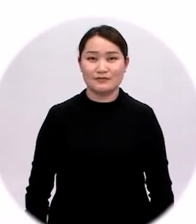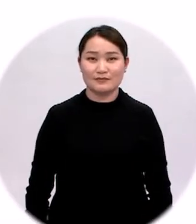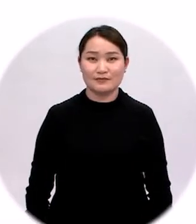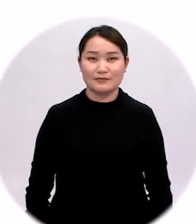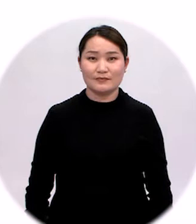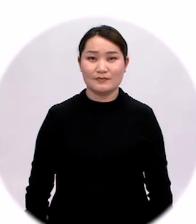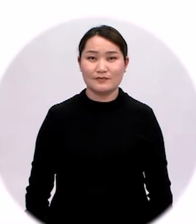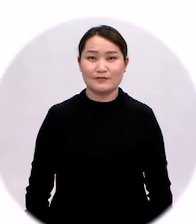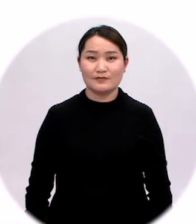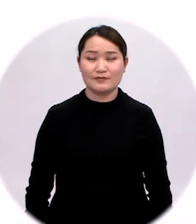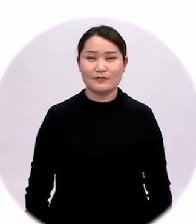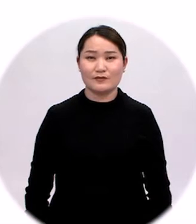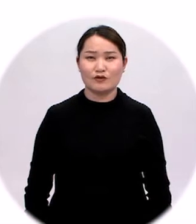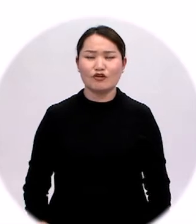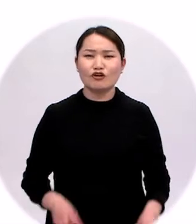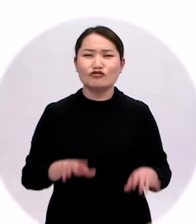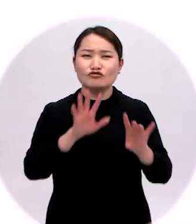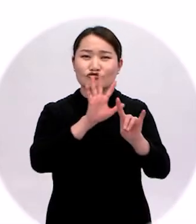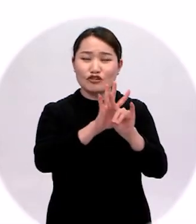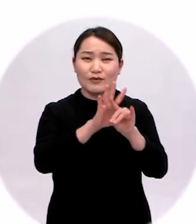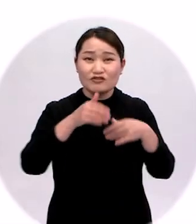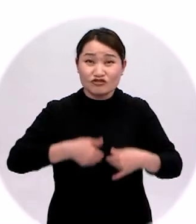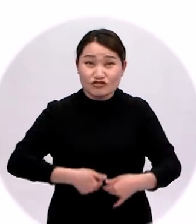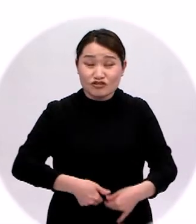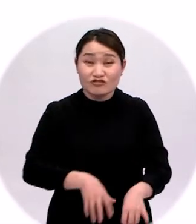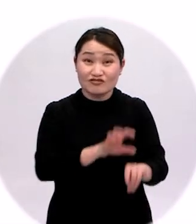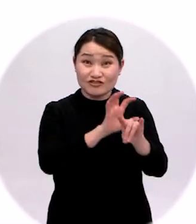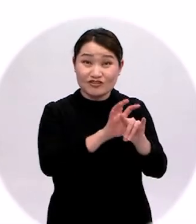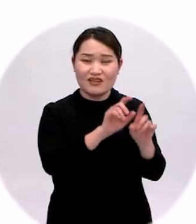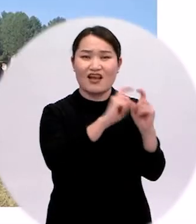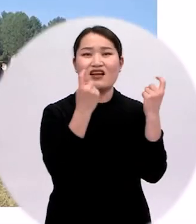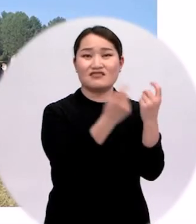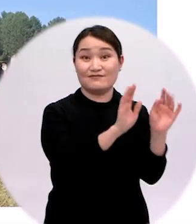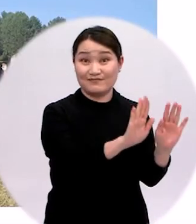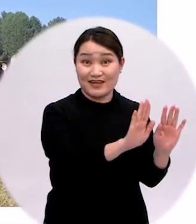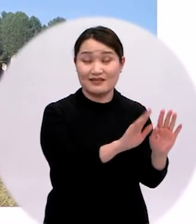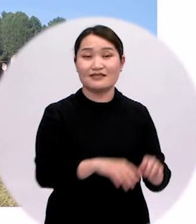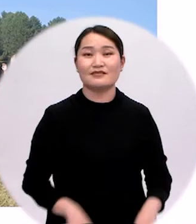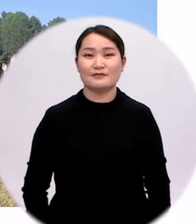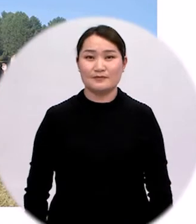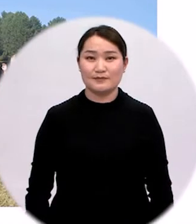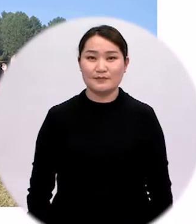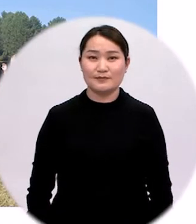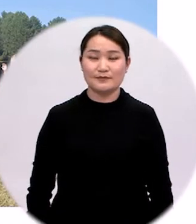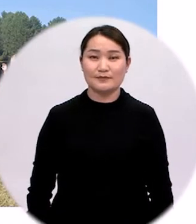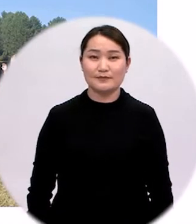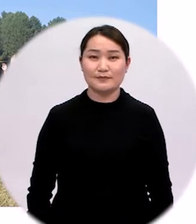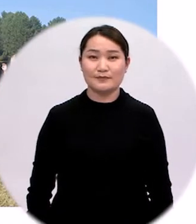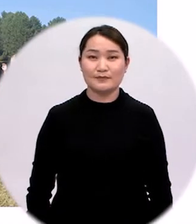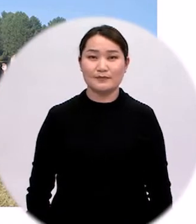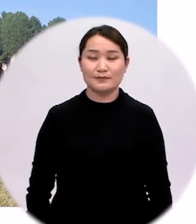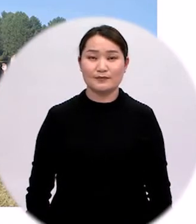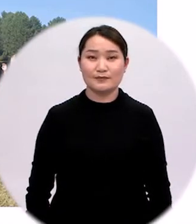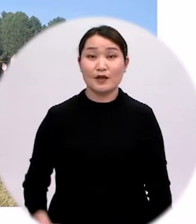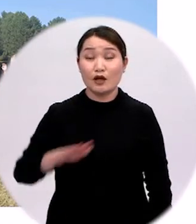нь сайхан төрсөн төл мал нь хотондоо өмчдөг байх. За дараагийн зурагт